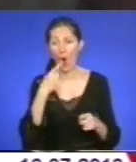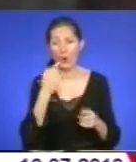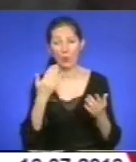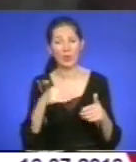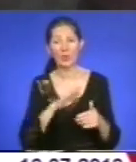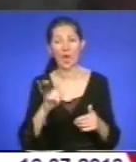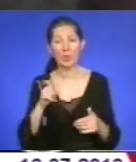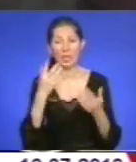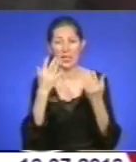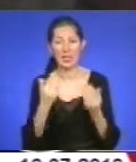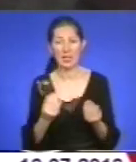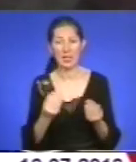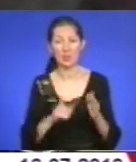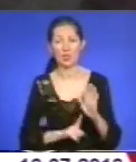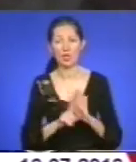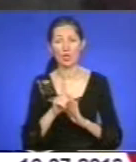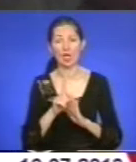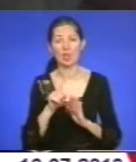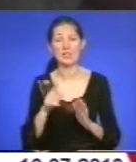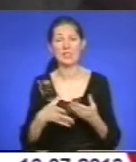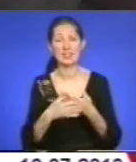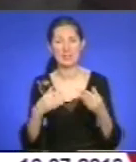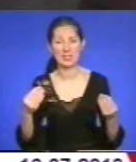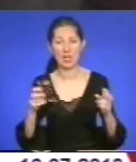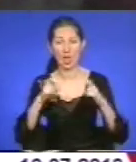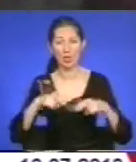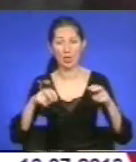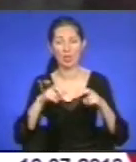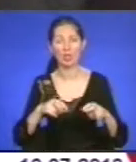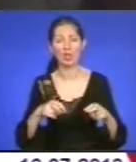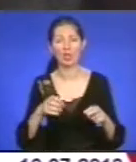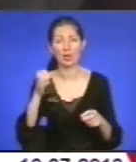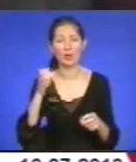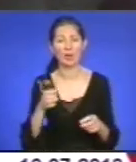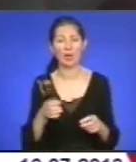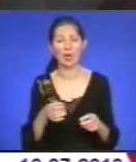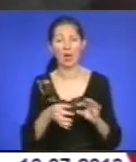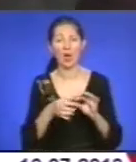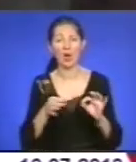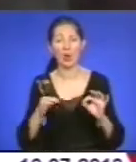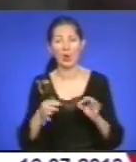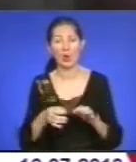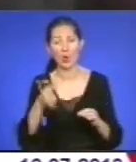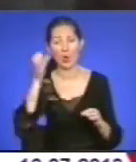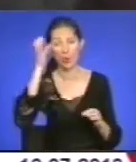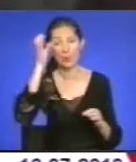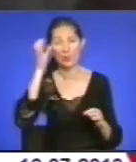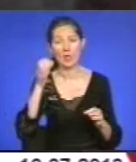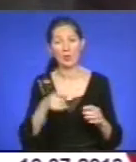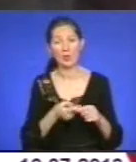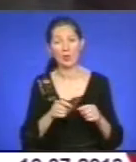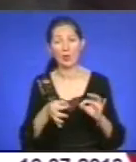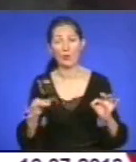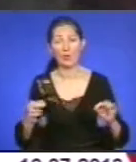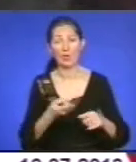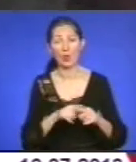один день. Починаючи із весни, розглядавши концепцію, яку запропонував нам президент. Но в цьому